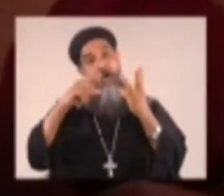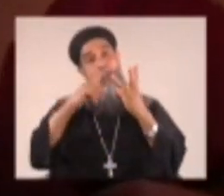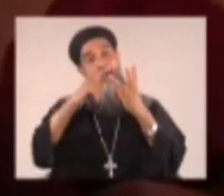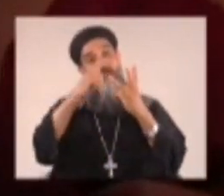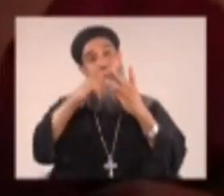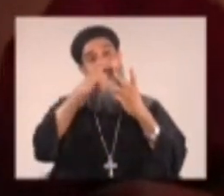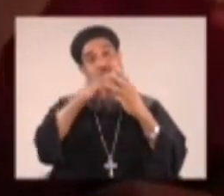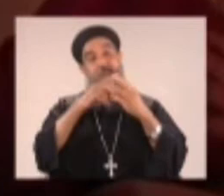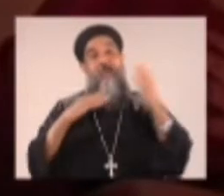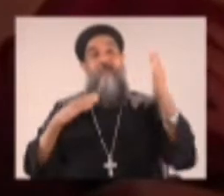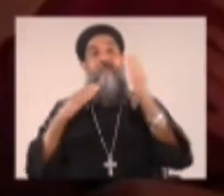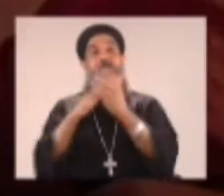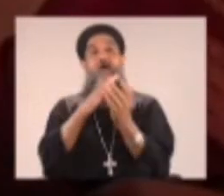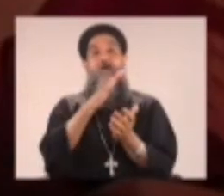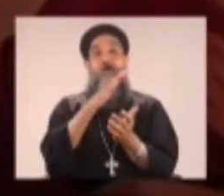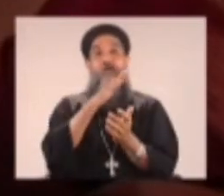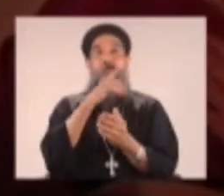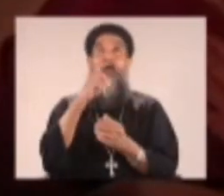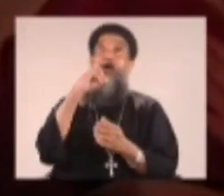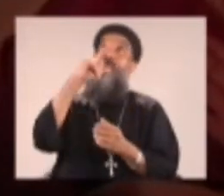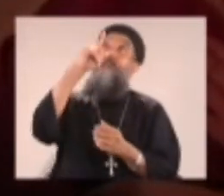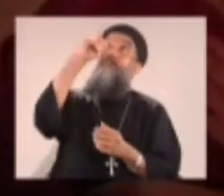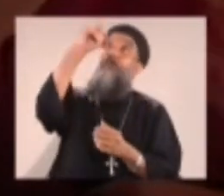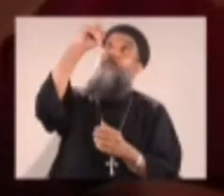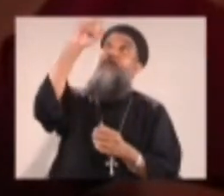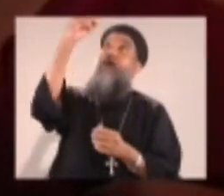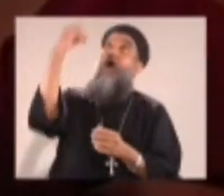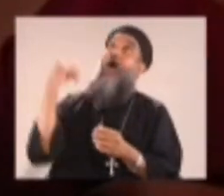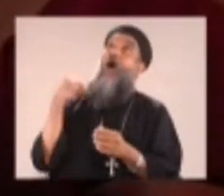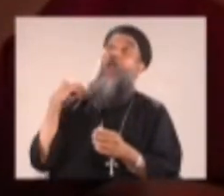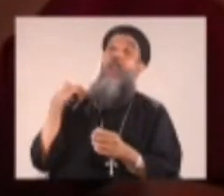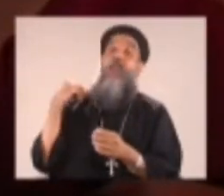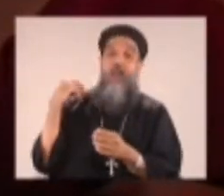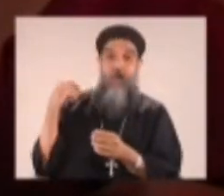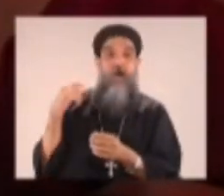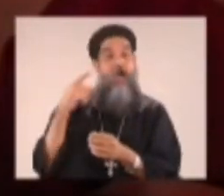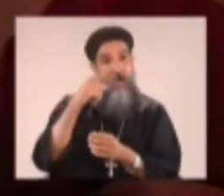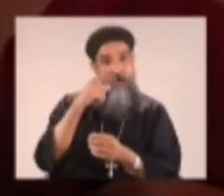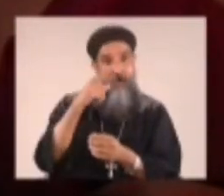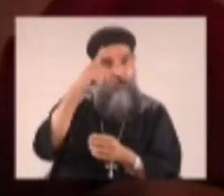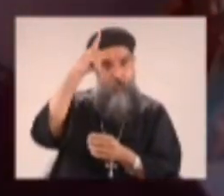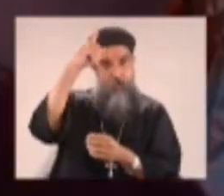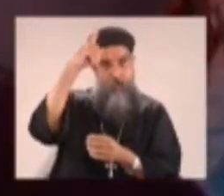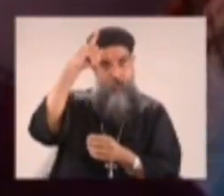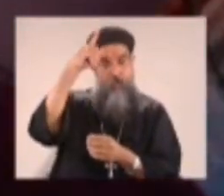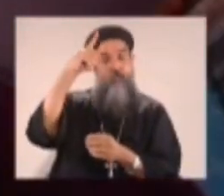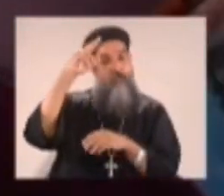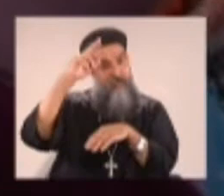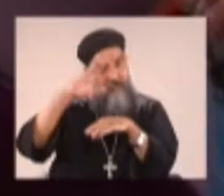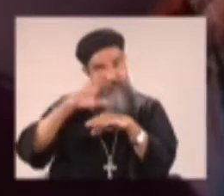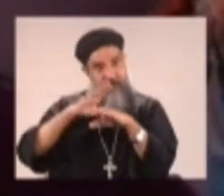عليك قول: تكلم يا رب لأن عبدك سامع.